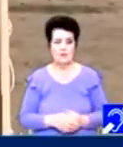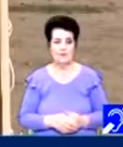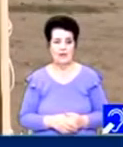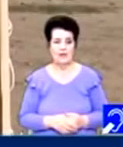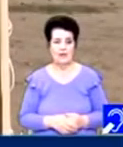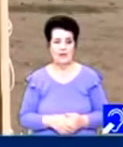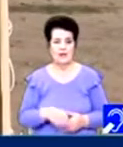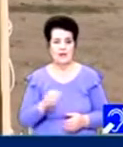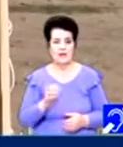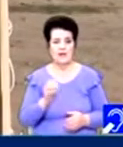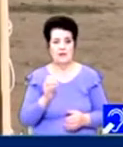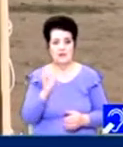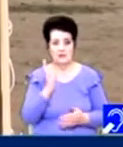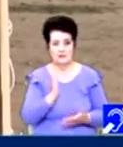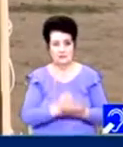fie consumatori